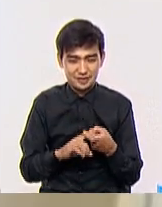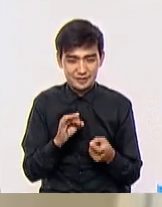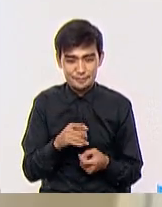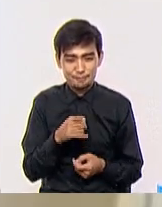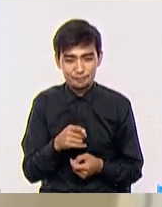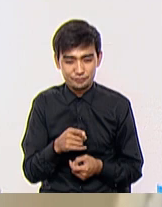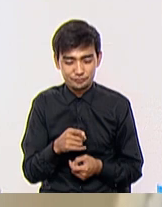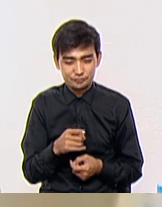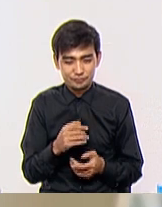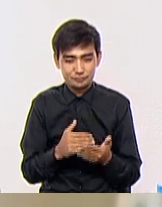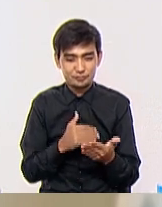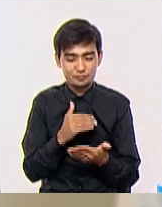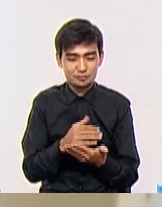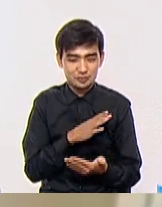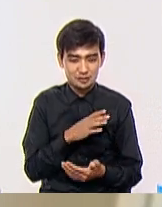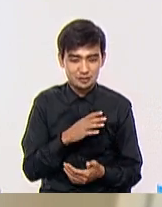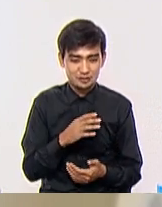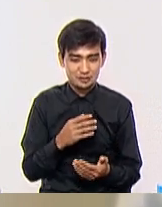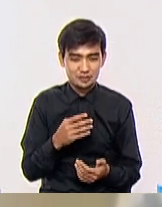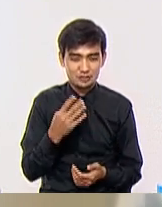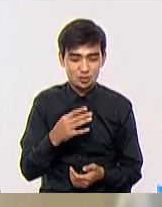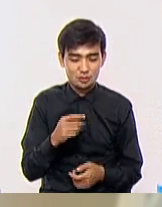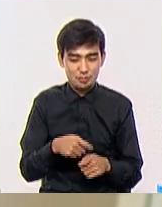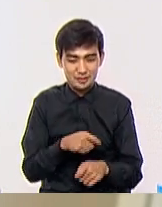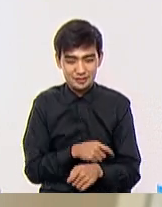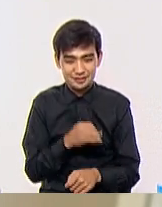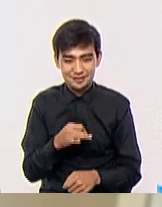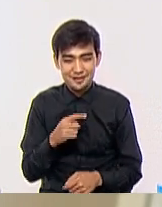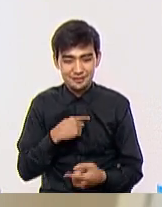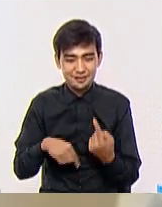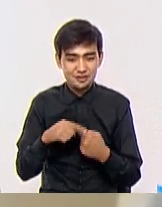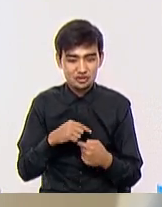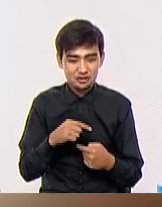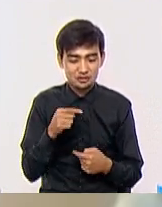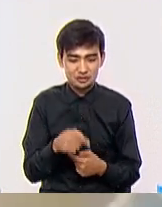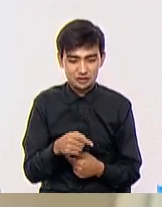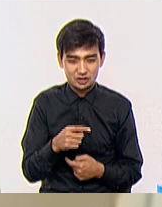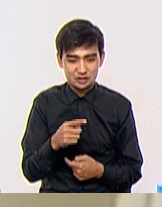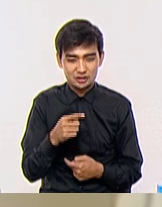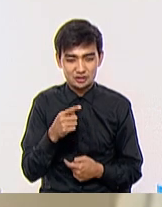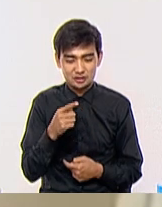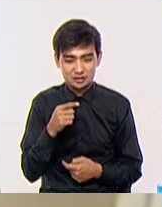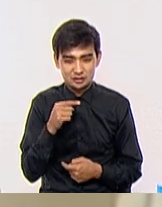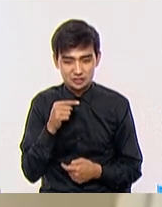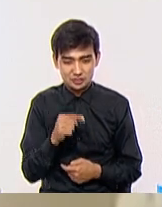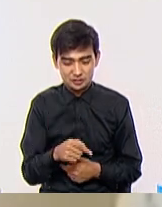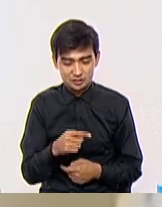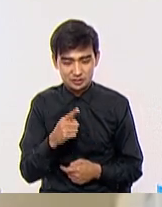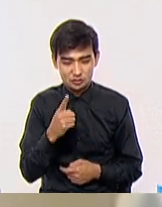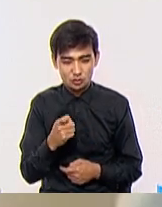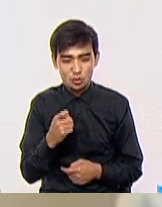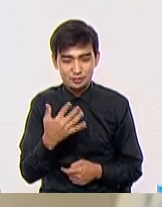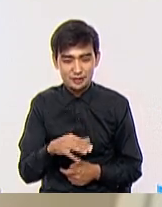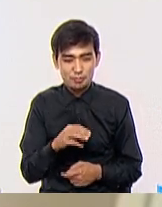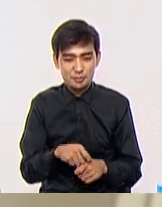олардың теңіз деңгейінен биіктігі 40 метр ғана, ал біздің елдің орналасу реті 1150 метр деді. Демек тура 7-ші